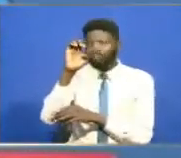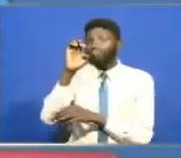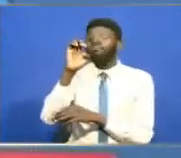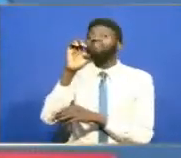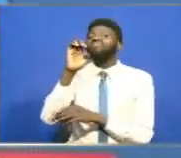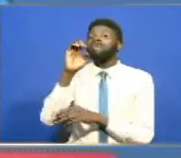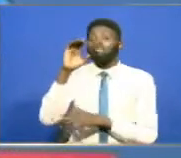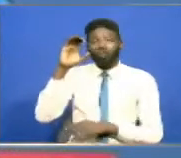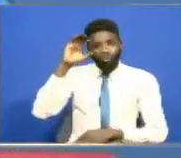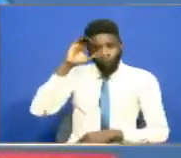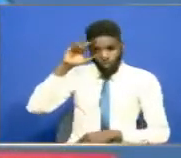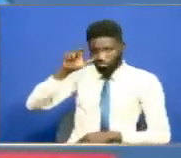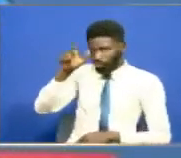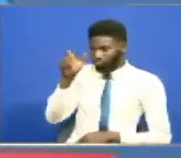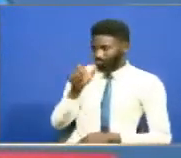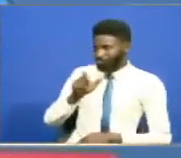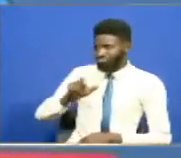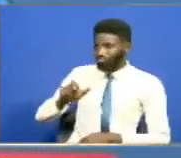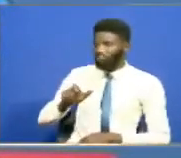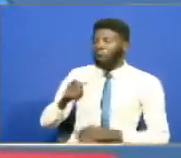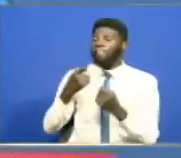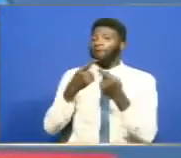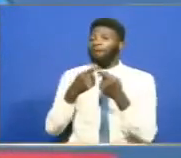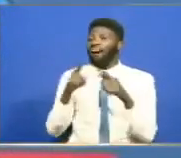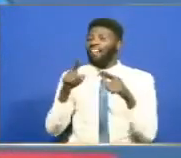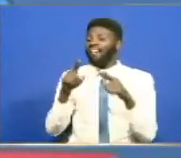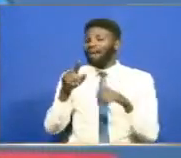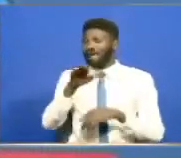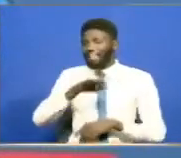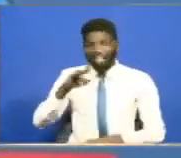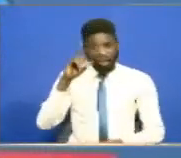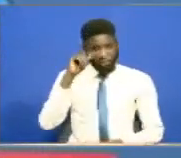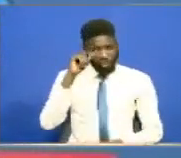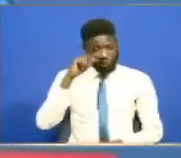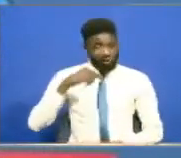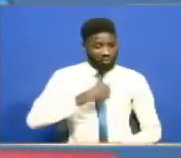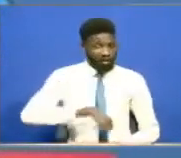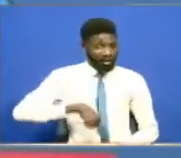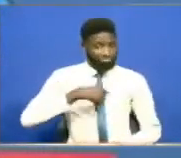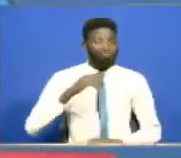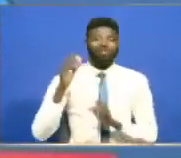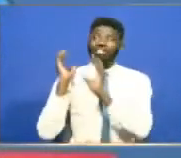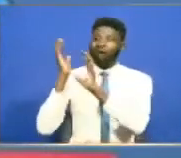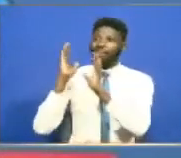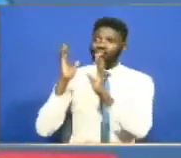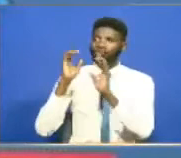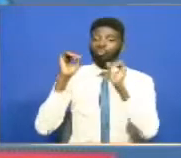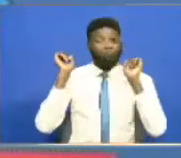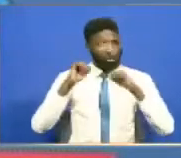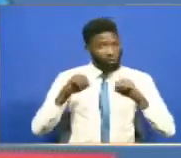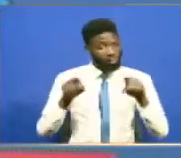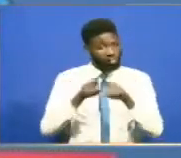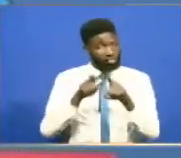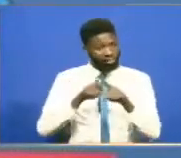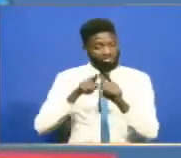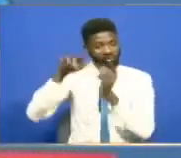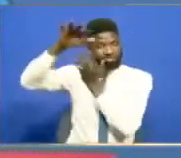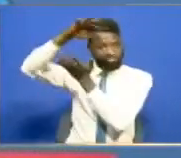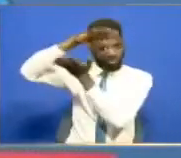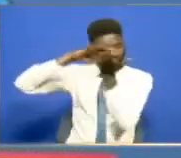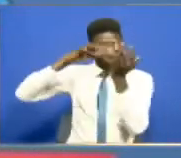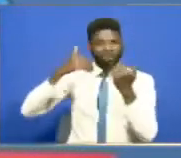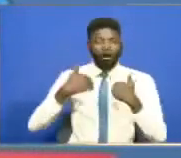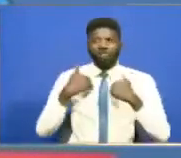hadi sehemu za ukanda pwani, japo katika maeneo ya Mombasa, Malindi na Kilifi tunaona kwamba kutakuwa na hali ya mawingu nyakati